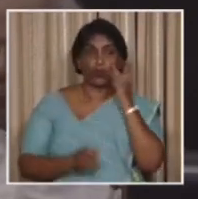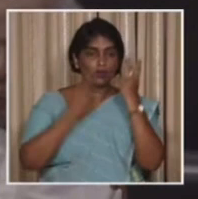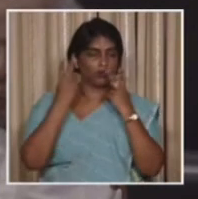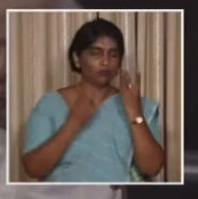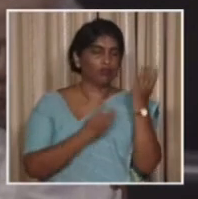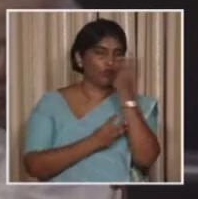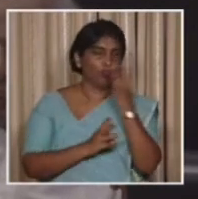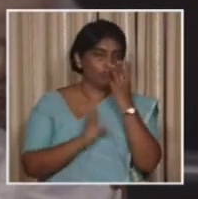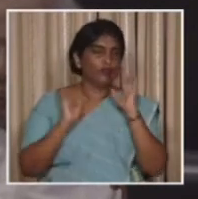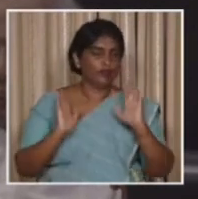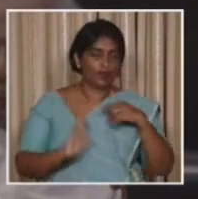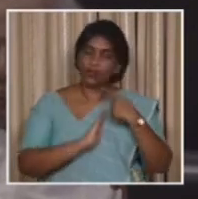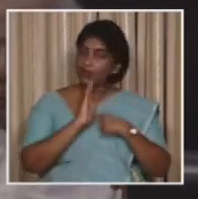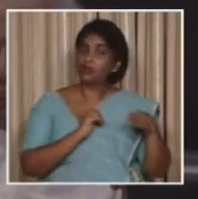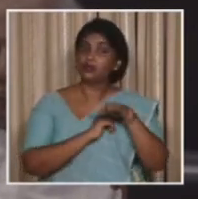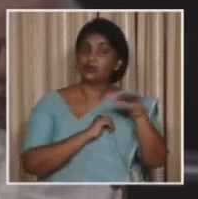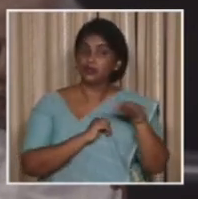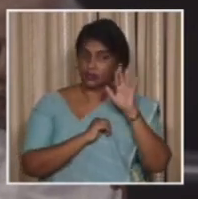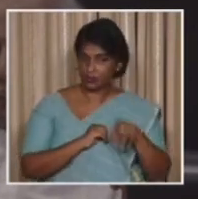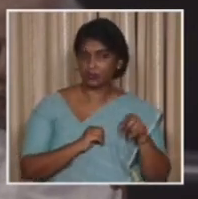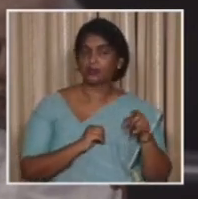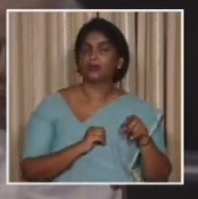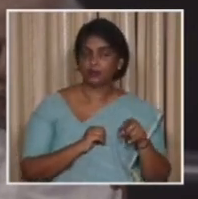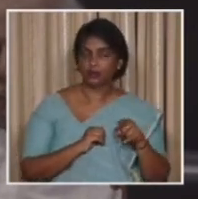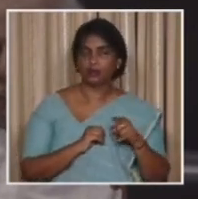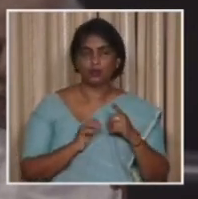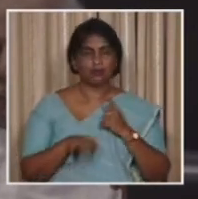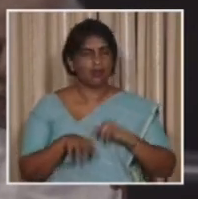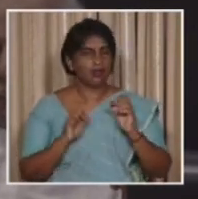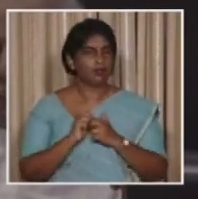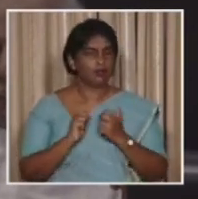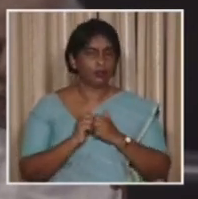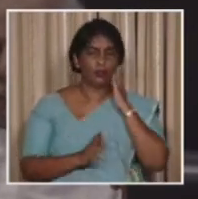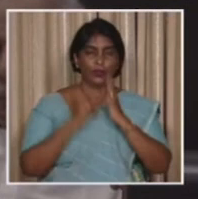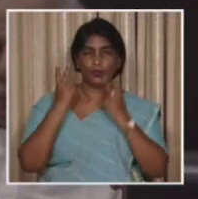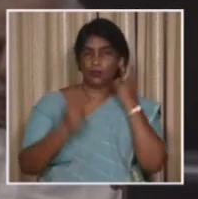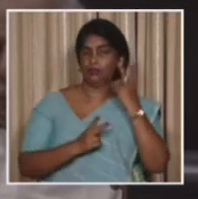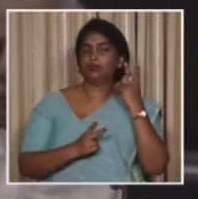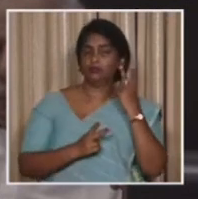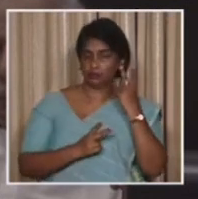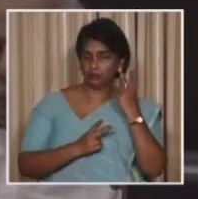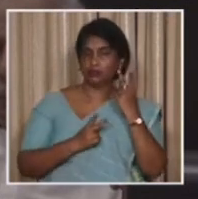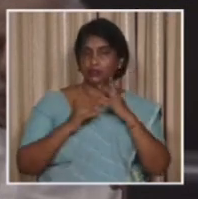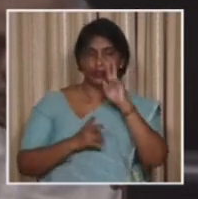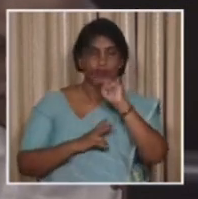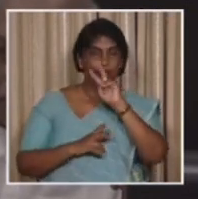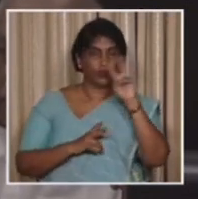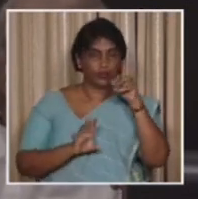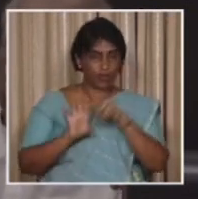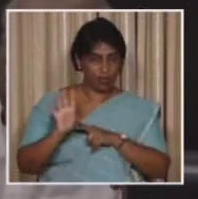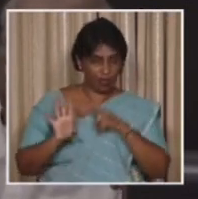ව්‍යාපාරයේ තුළින්. රටේ හා සමාජයේ පැවති අහිතකර තත්ත්වය නිසා සංචාරක ව්‍යාපාරයේ 2022